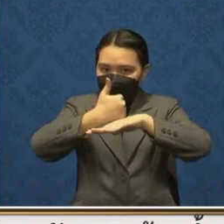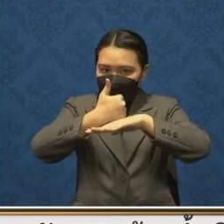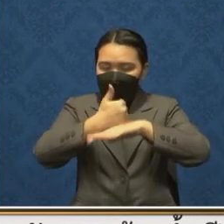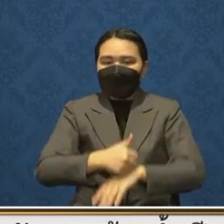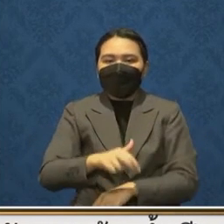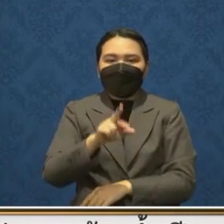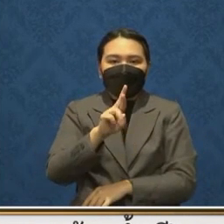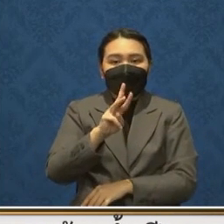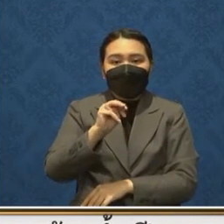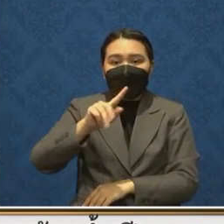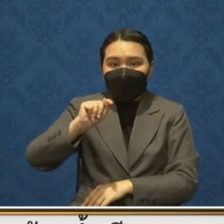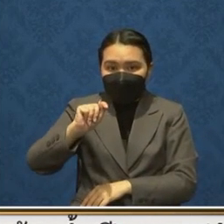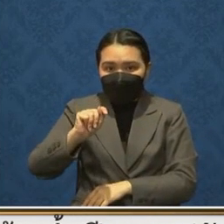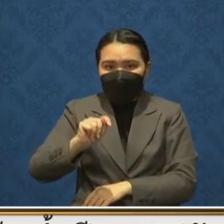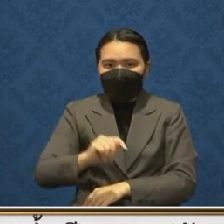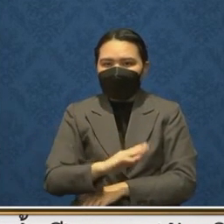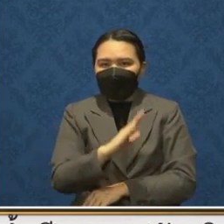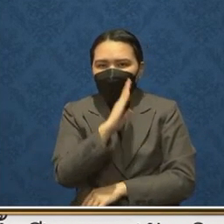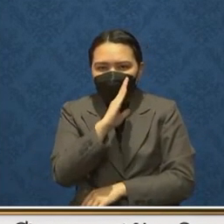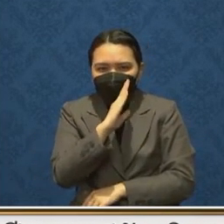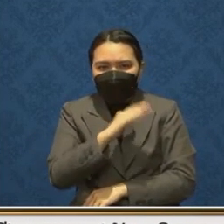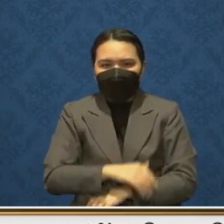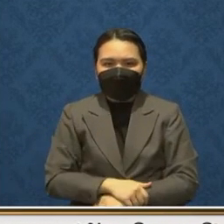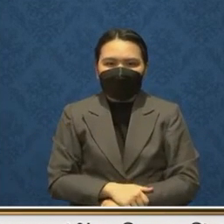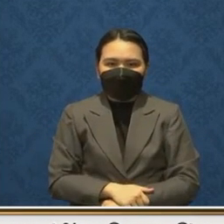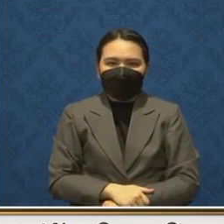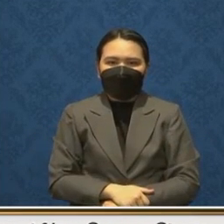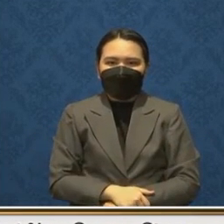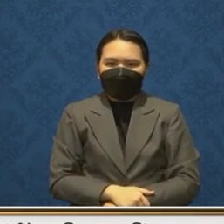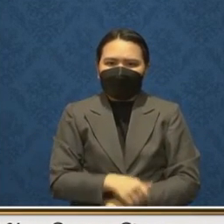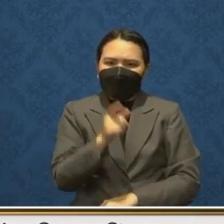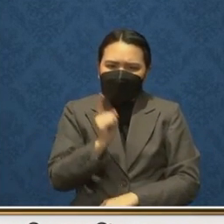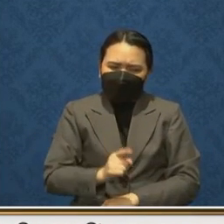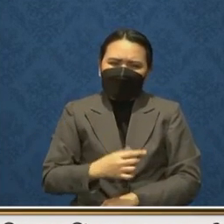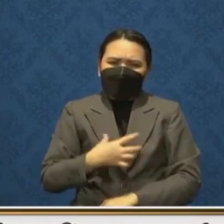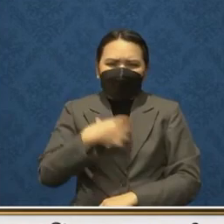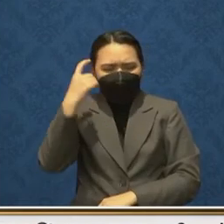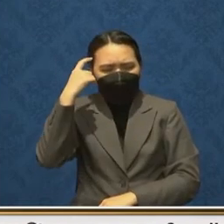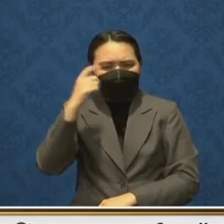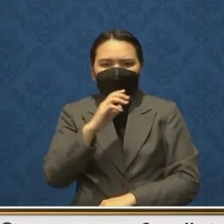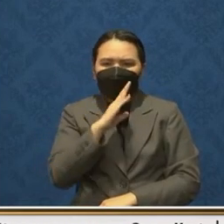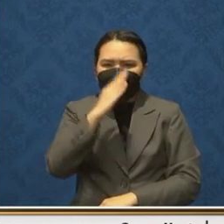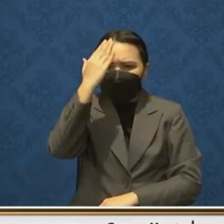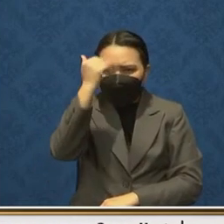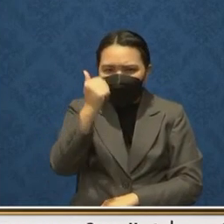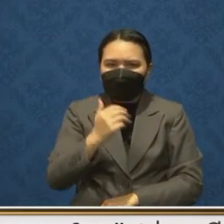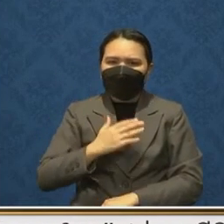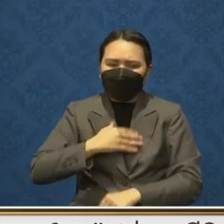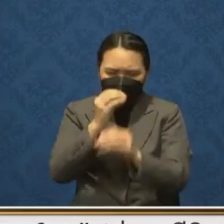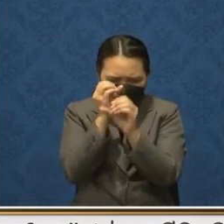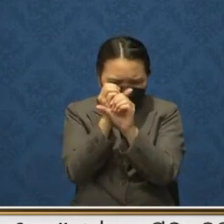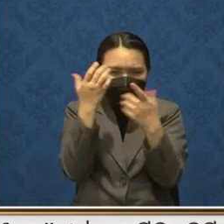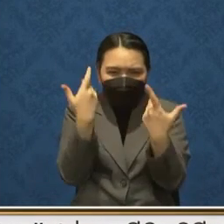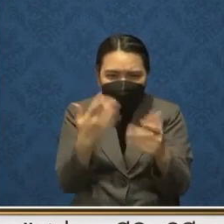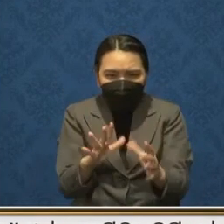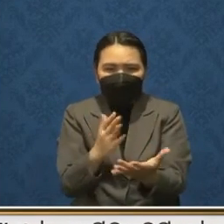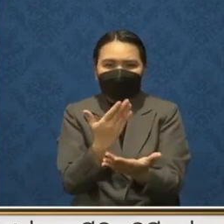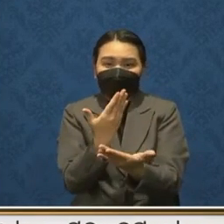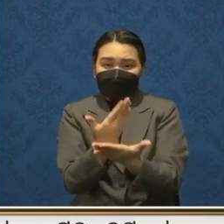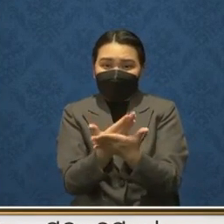รัปวาการท่โงหกครับ จะโกงหกทำไมผมเอามาตัสอบนครั ไม่เสรจอยทผมอครับ